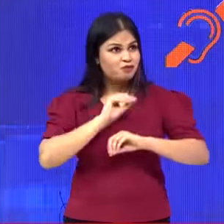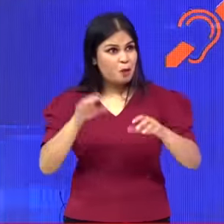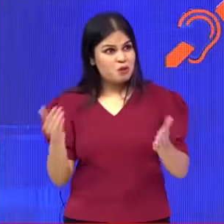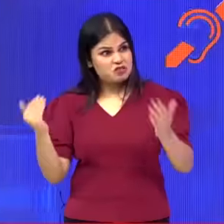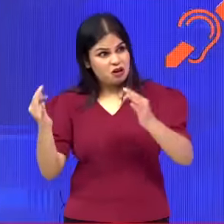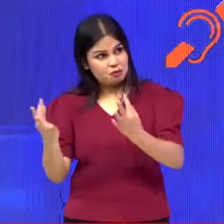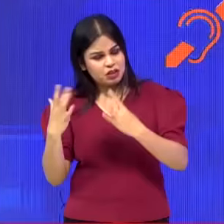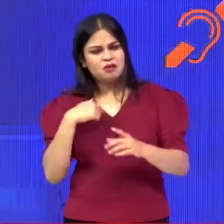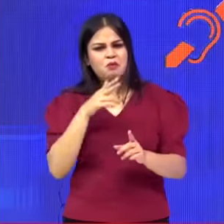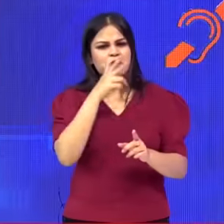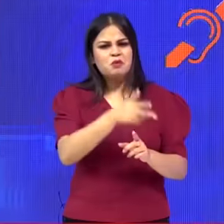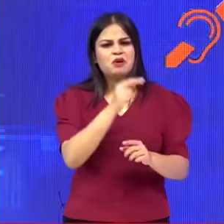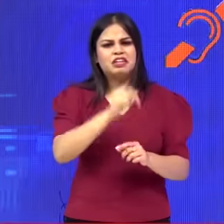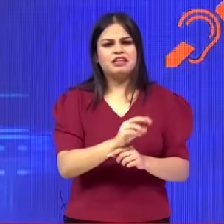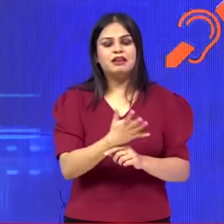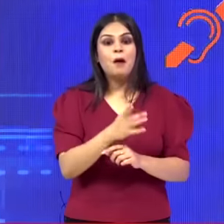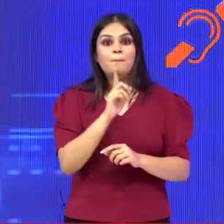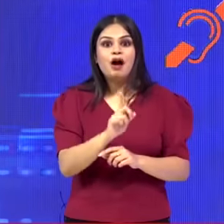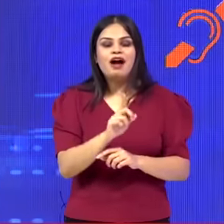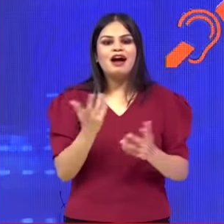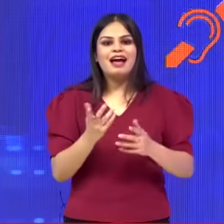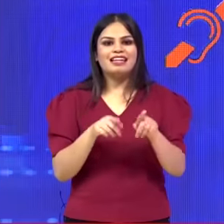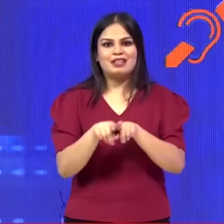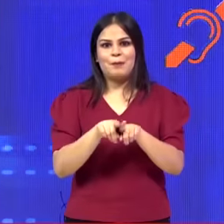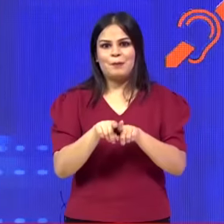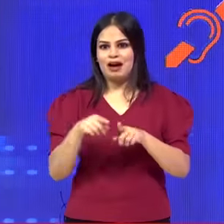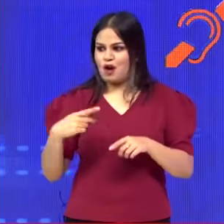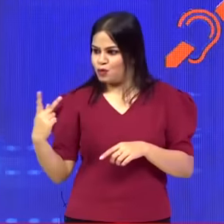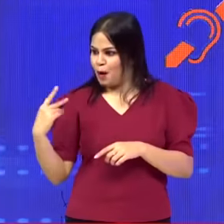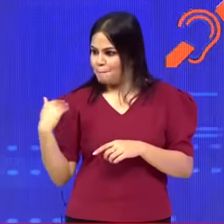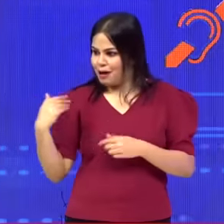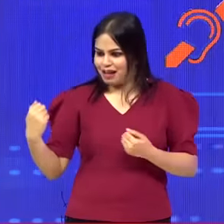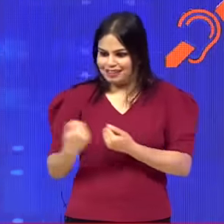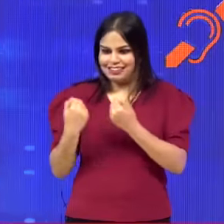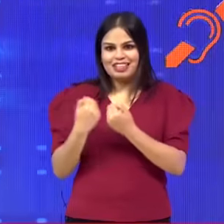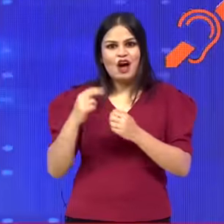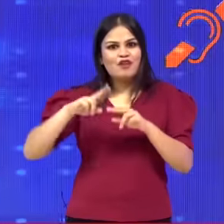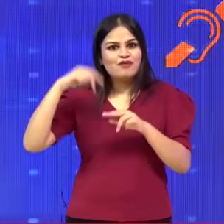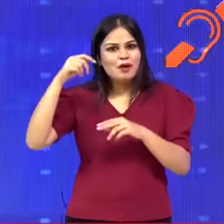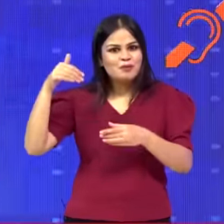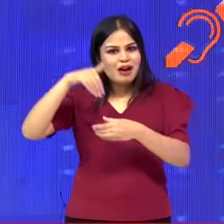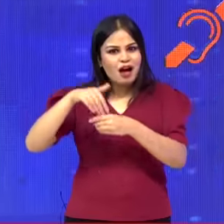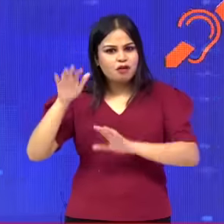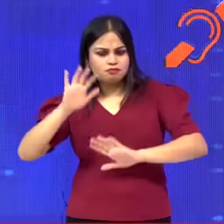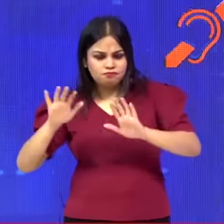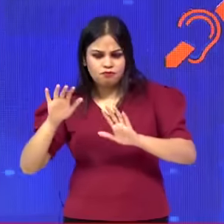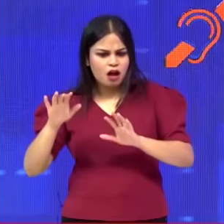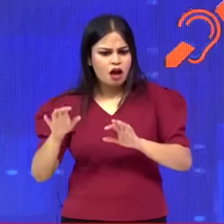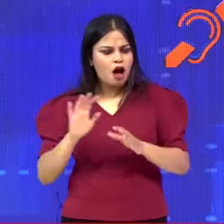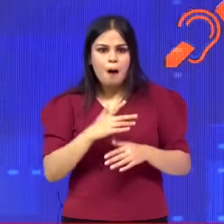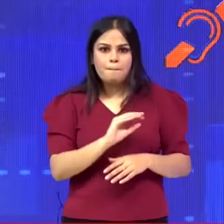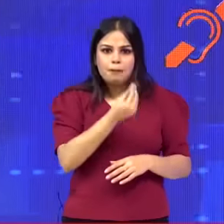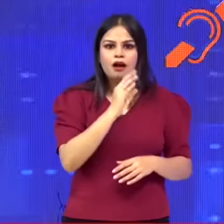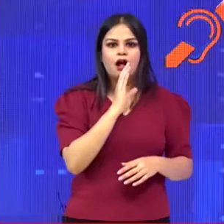बोलने की जरूरत नहीं। तो वो परफॉर्मेंस, जैसे कि कर्ण अर्जुन का जो परफॉर्मेंस था ऑन स्क्रीन, उससे बेटर ये था,